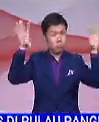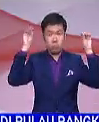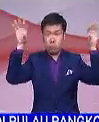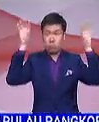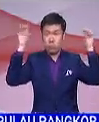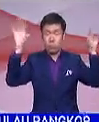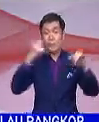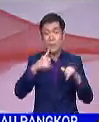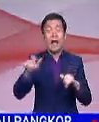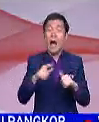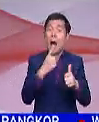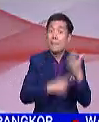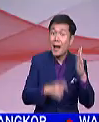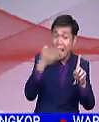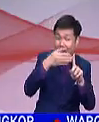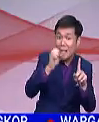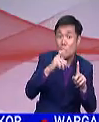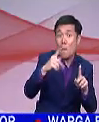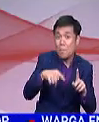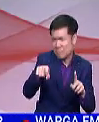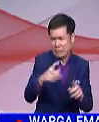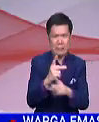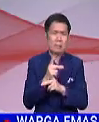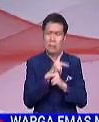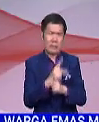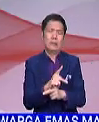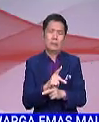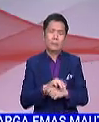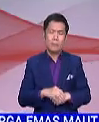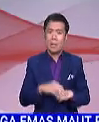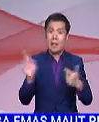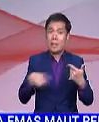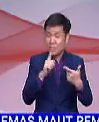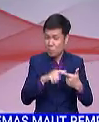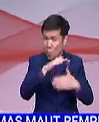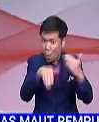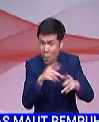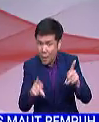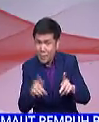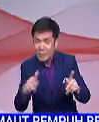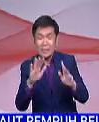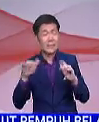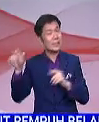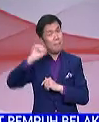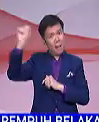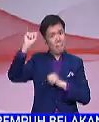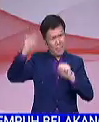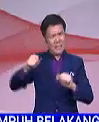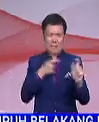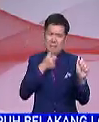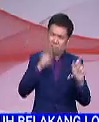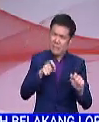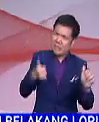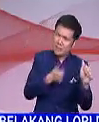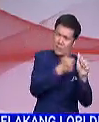segi SOP-SOP yang perlu diamalkan oleh masyarakat di sini dan juga keseluruhan masyarakat di negeri Sabah inilah. Untuk